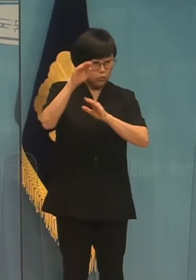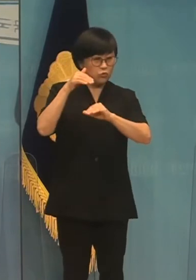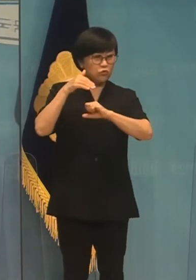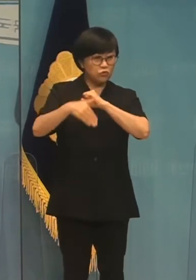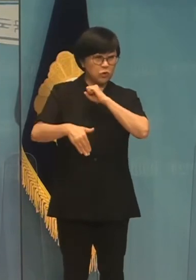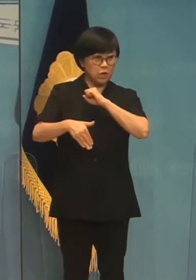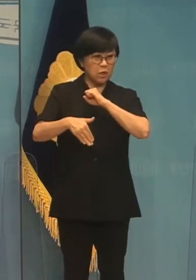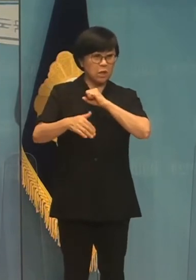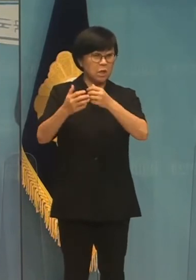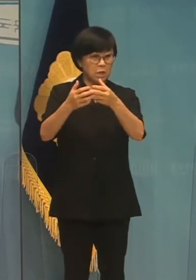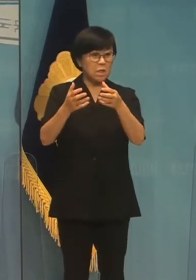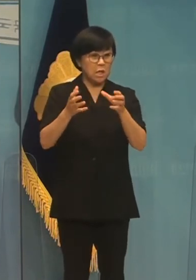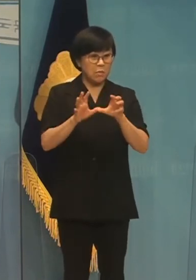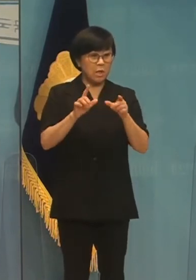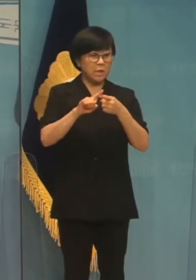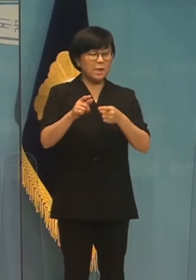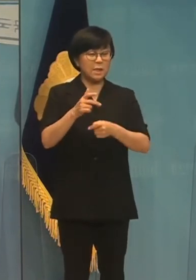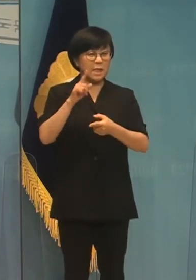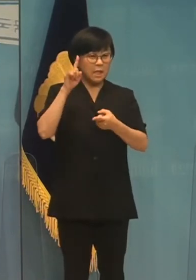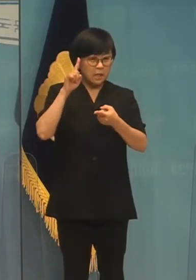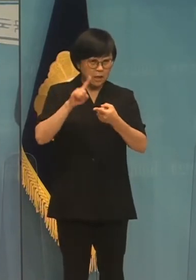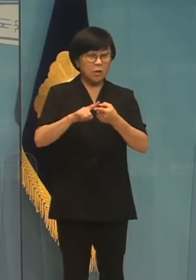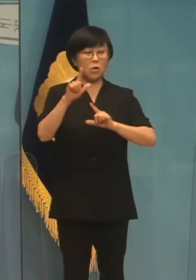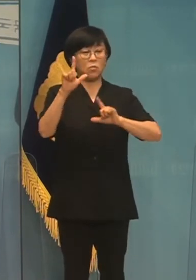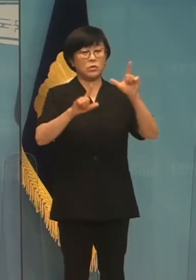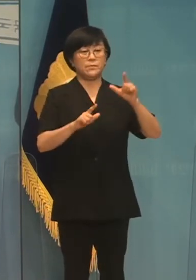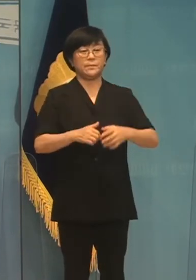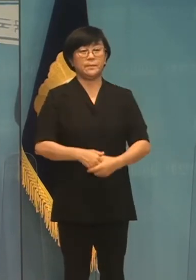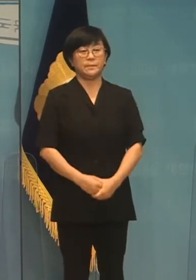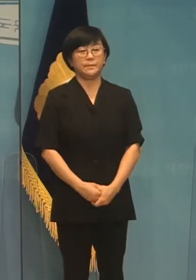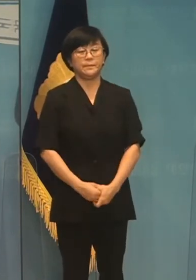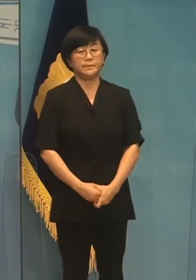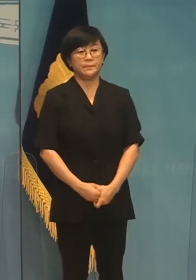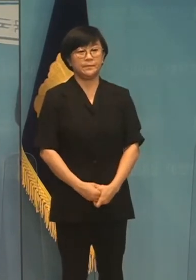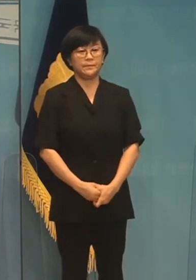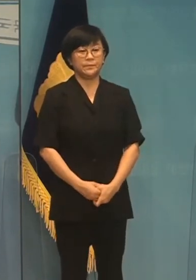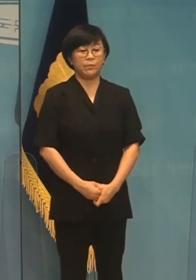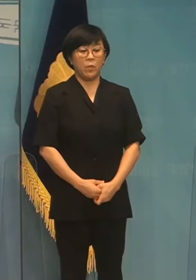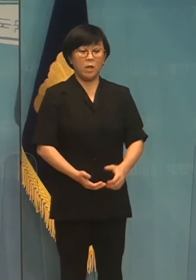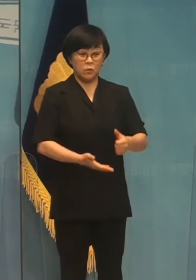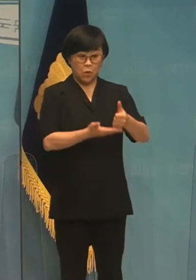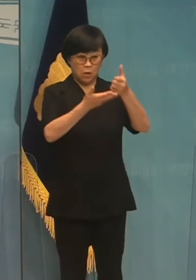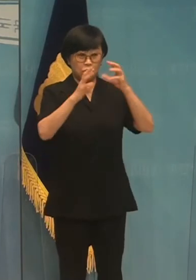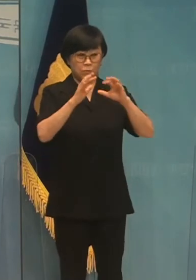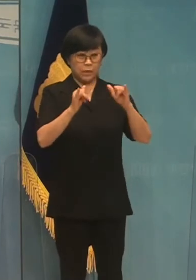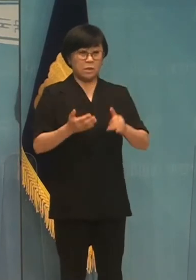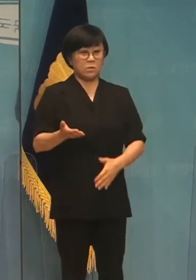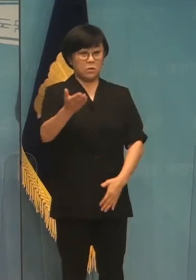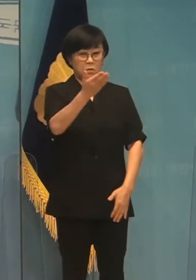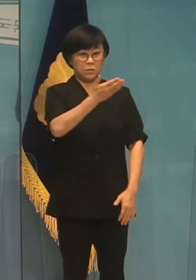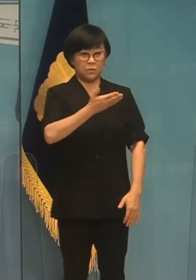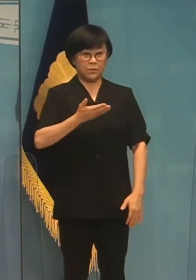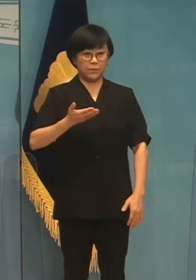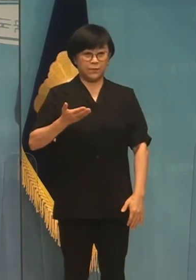주사파의 있는 그대로의 모습입니다. 존경하는 국민 여러분,